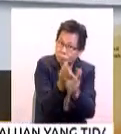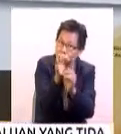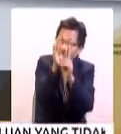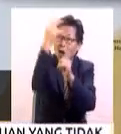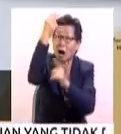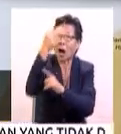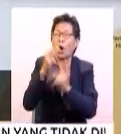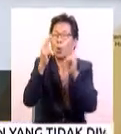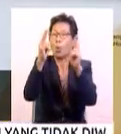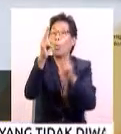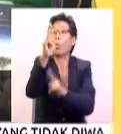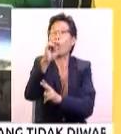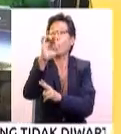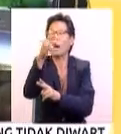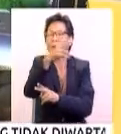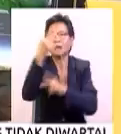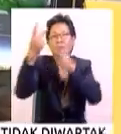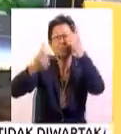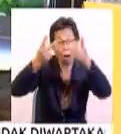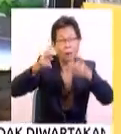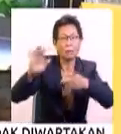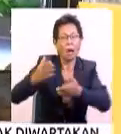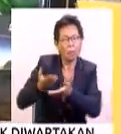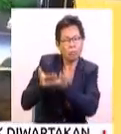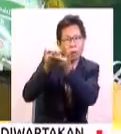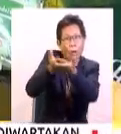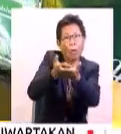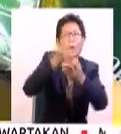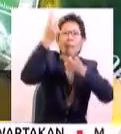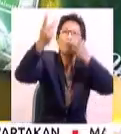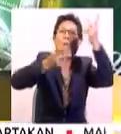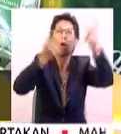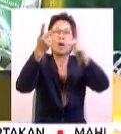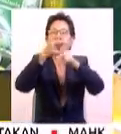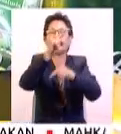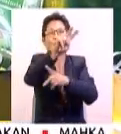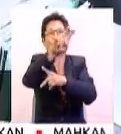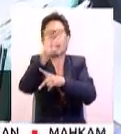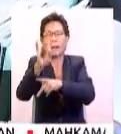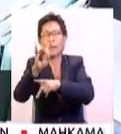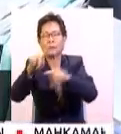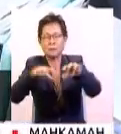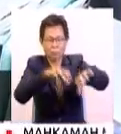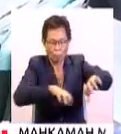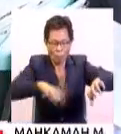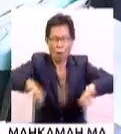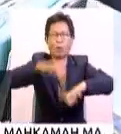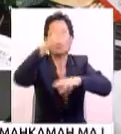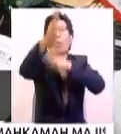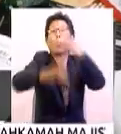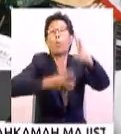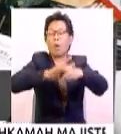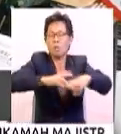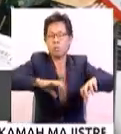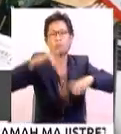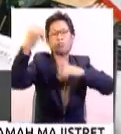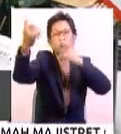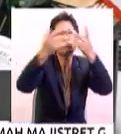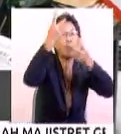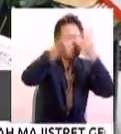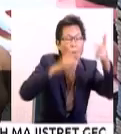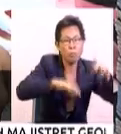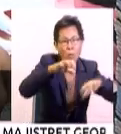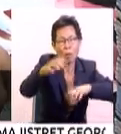haji, umrah dan ziarah, pihaknya turut menawarkan pakej pelancongan ke 28 destinasi di serata dunia menerusi